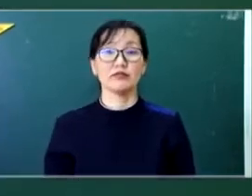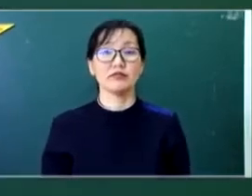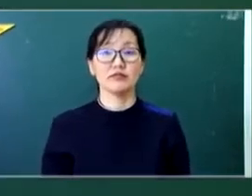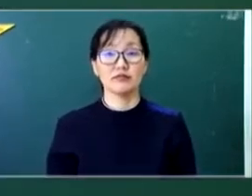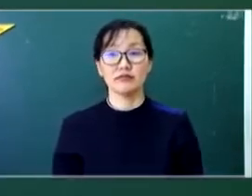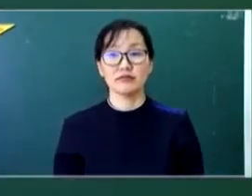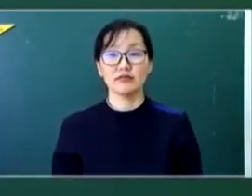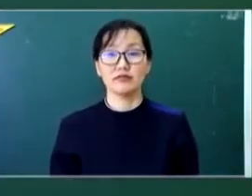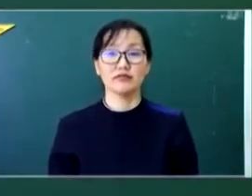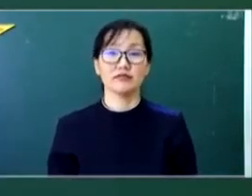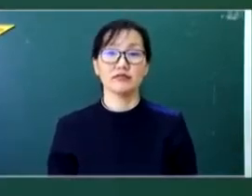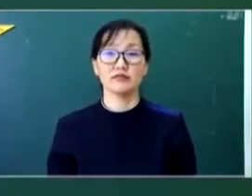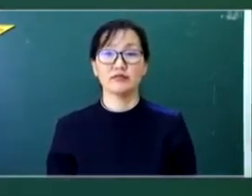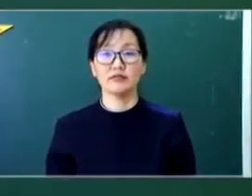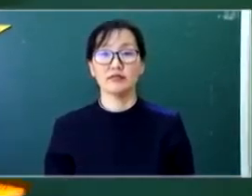За.